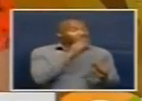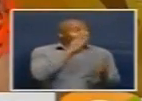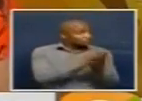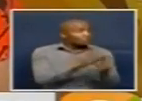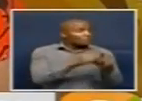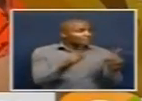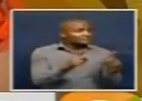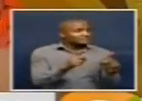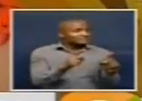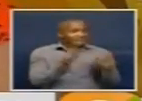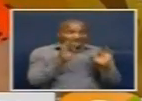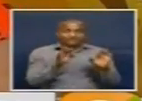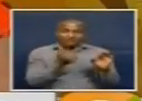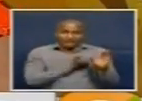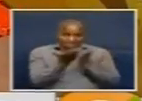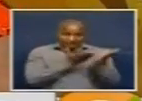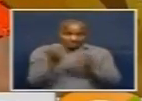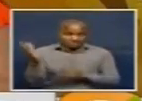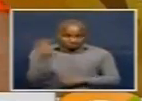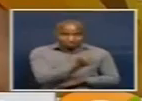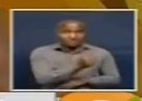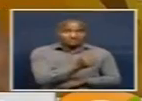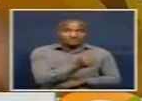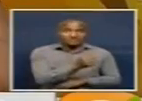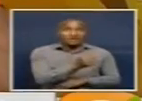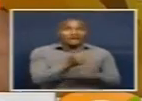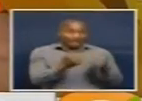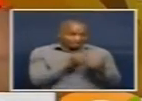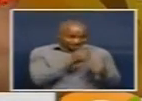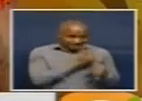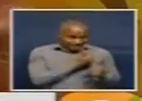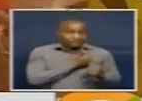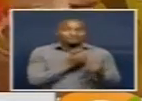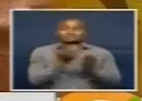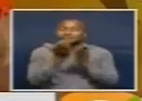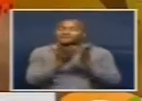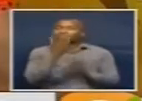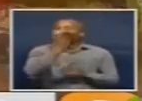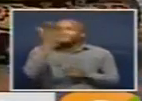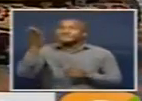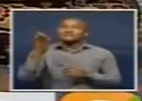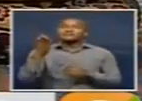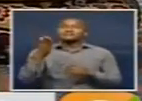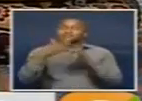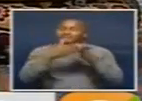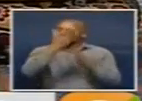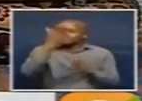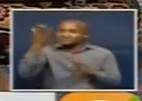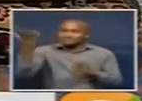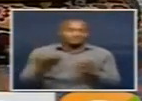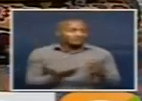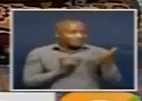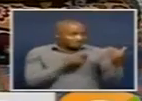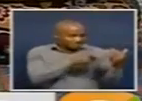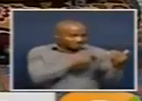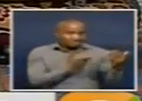mkiweka msichana wa kazi wa kumlia yule mtoto, ni msharati ni huyo kutoka nje na kurudi. Mimi sijui, ni kwa vile mtoto ni malaika wa Mungu, basi huwa atakikani